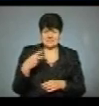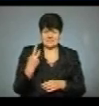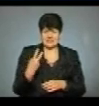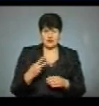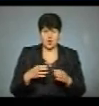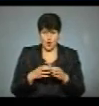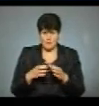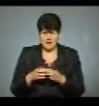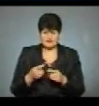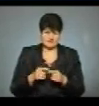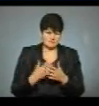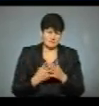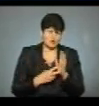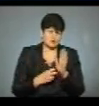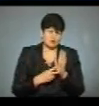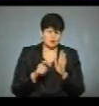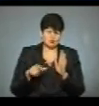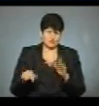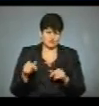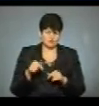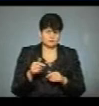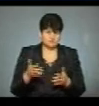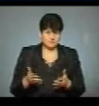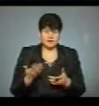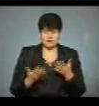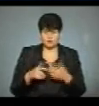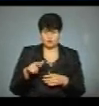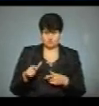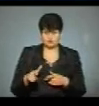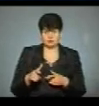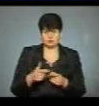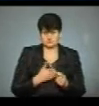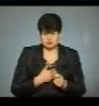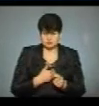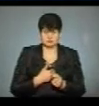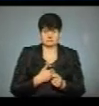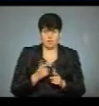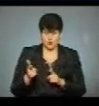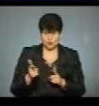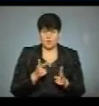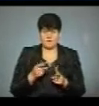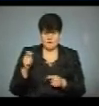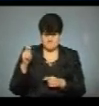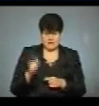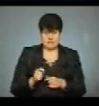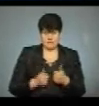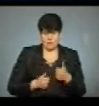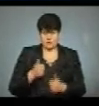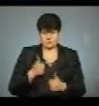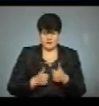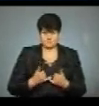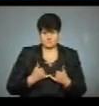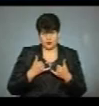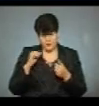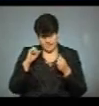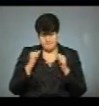– це фактично десь більше 700 чоловік. І якщо люди відгукуються, якщо люди готові приїхати, позмагатися і вшанувати